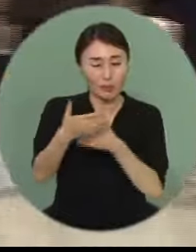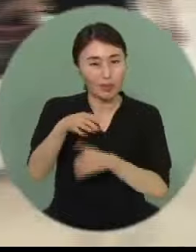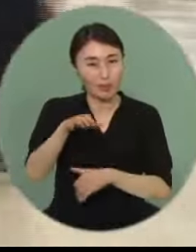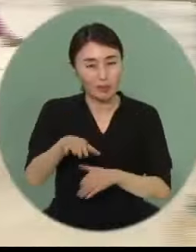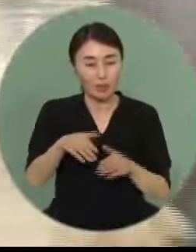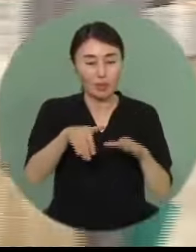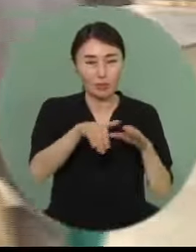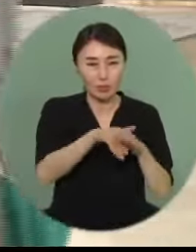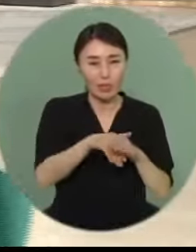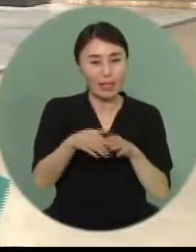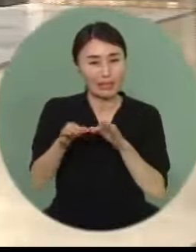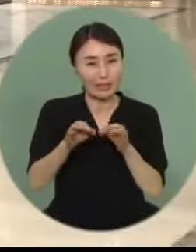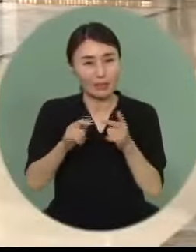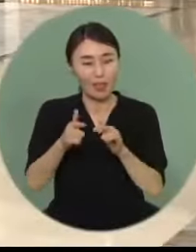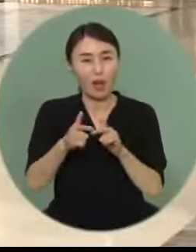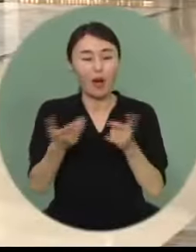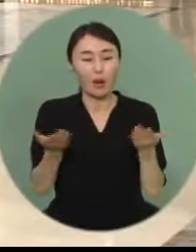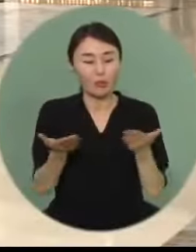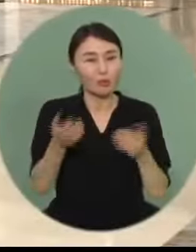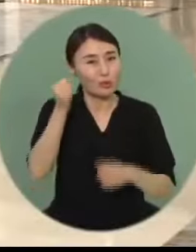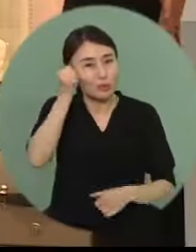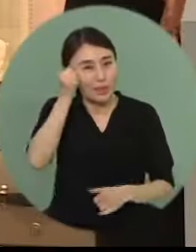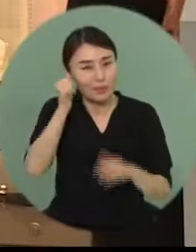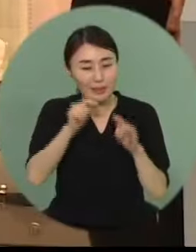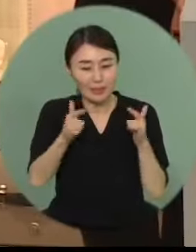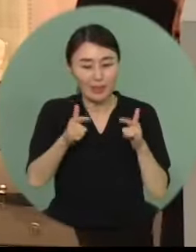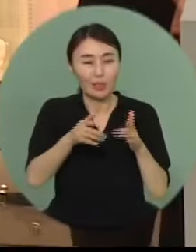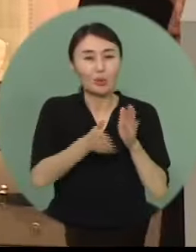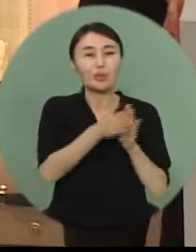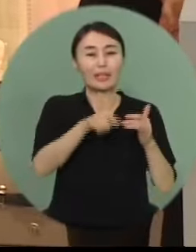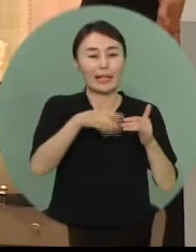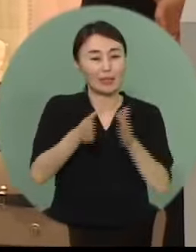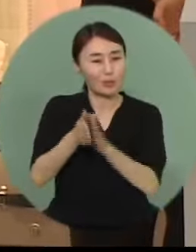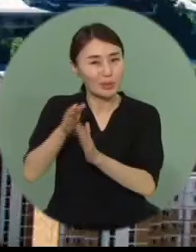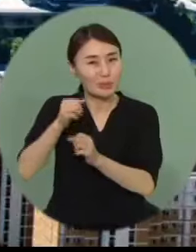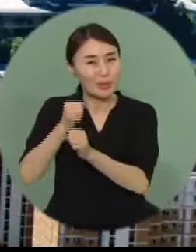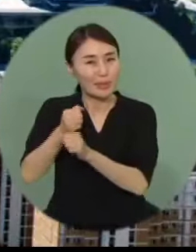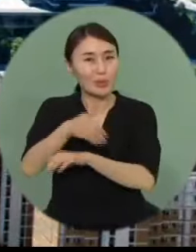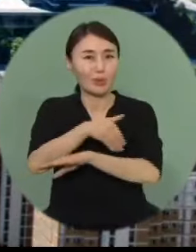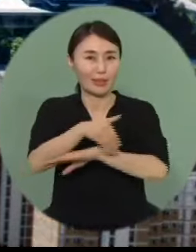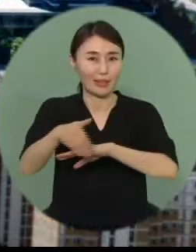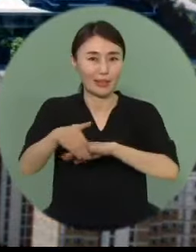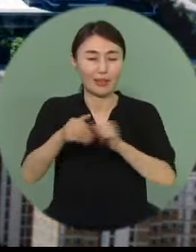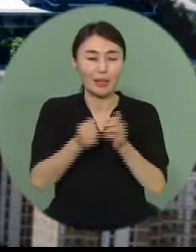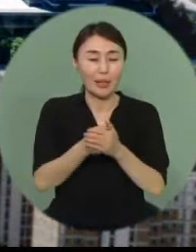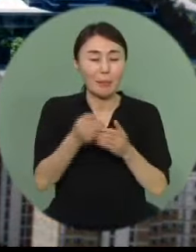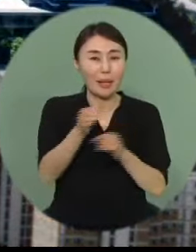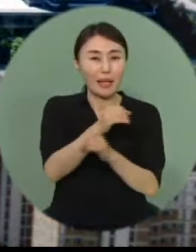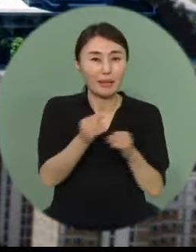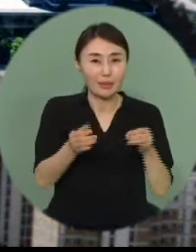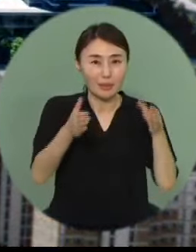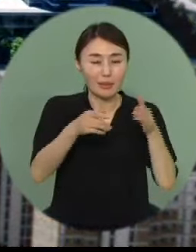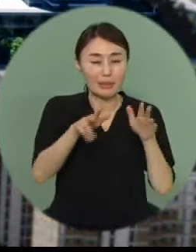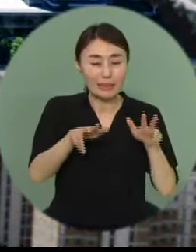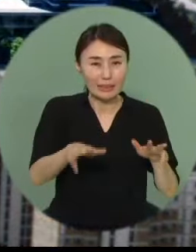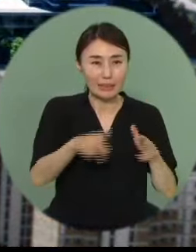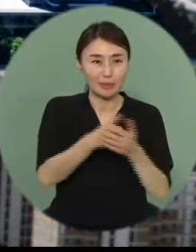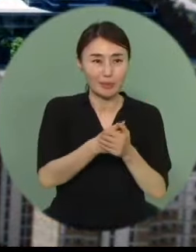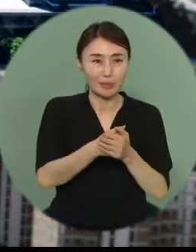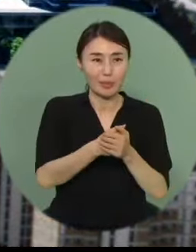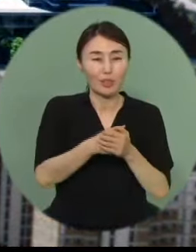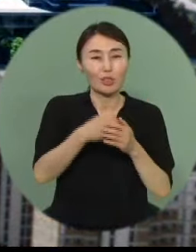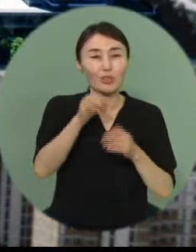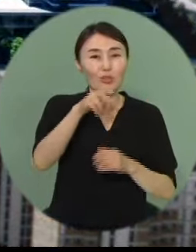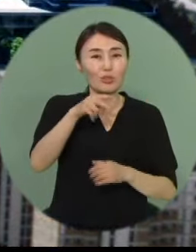상업, 업무 숙박 등 도시 속의 도시로 만들겠다는 구상입니다. 우선 백화점은 지금의 유스케어 문화관의